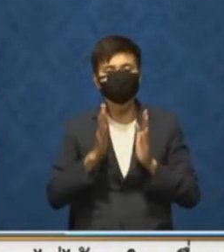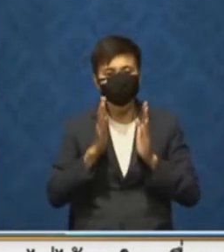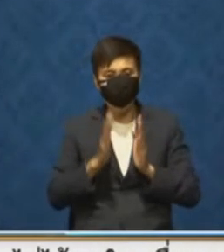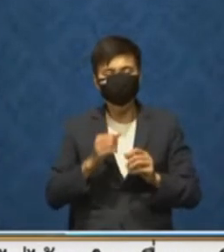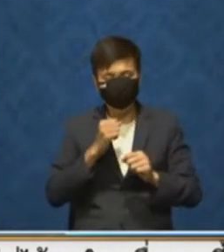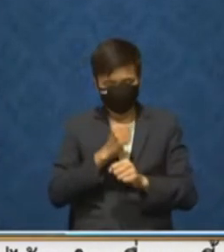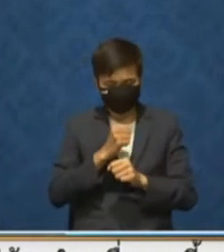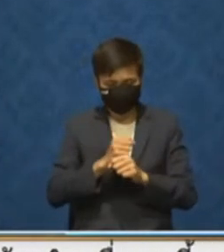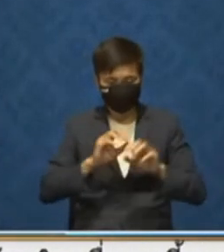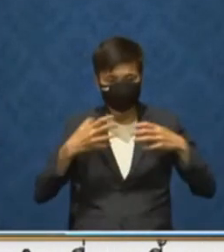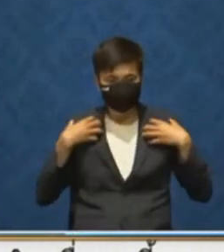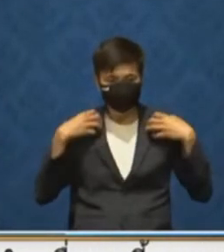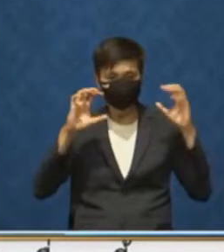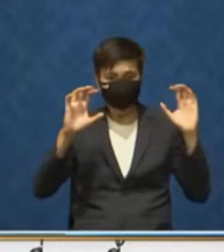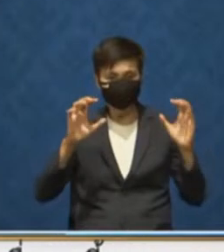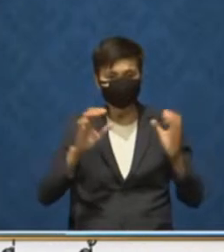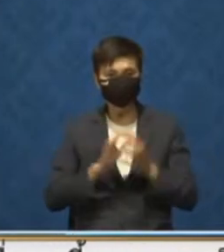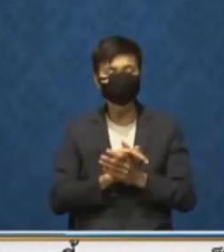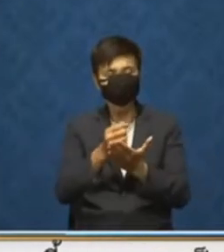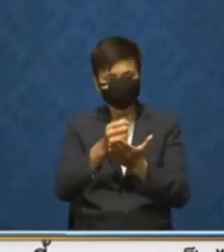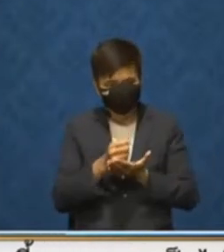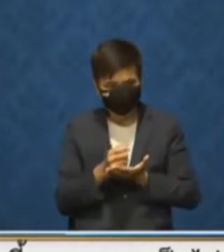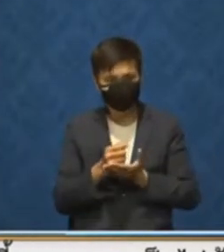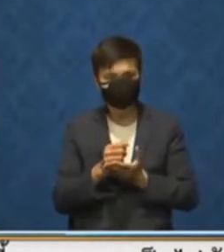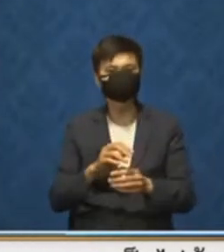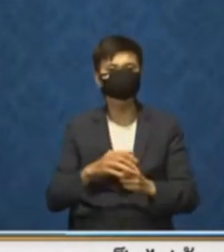หมู่บ้านน้องแกงหน่อยเด้อ